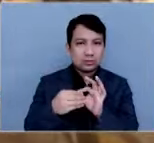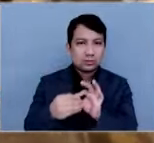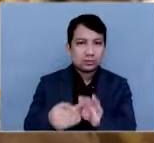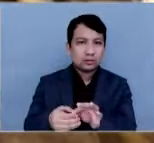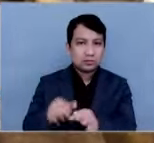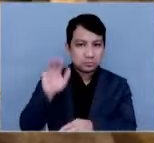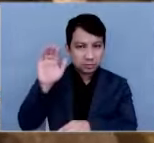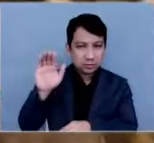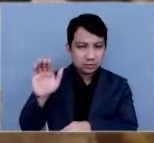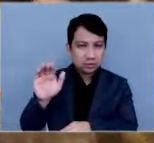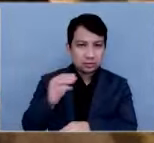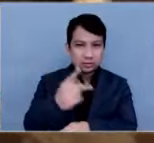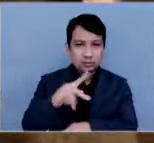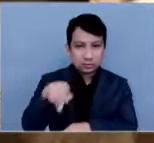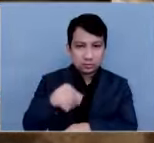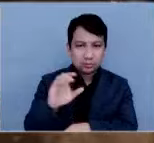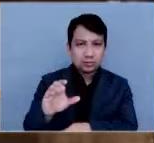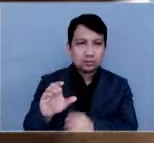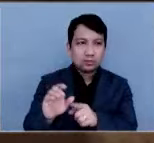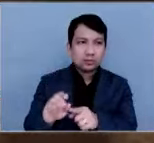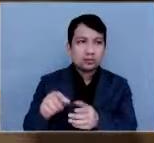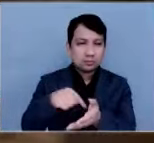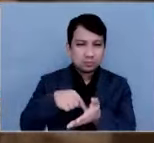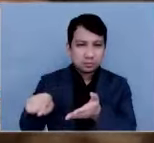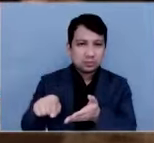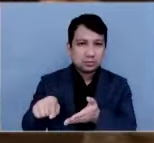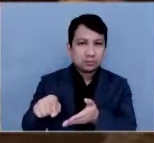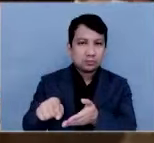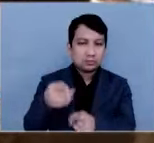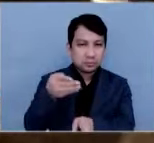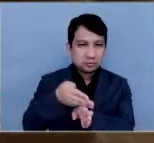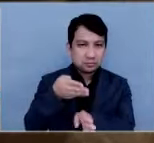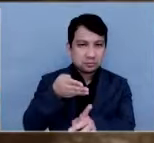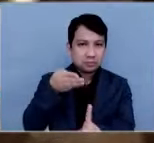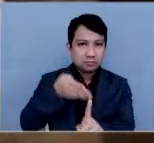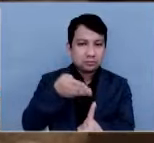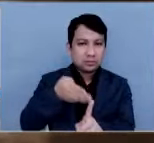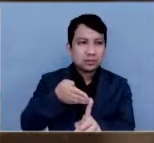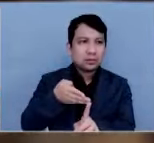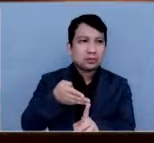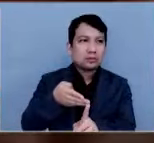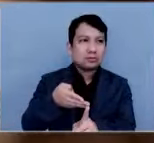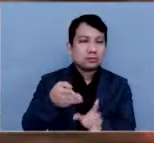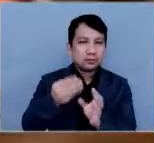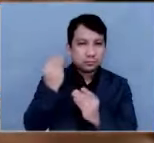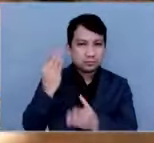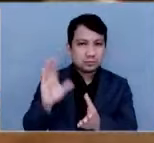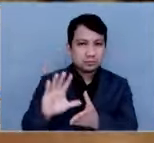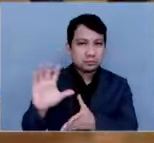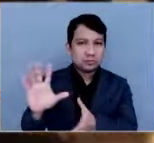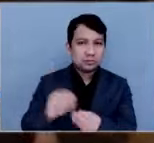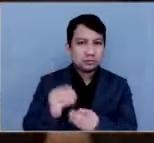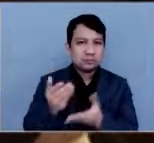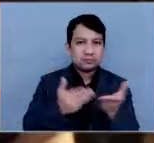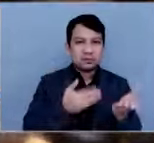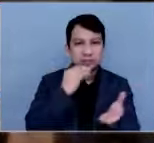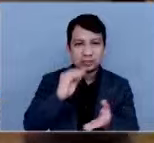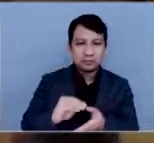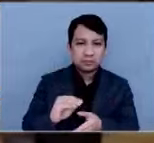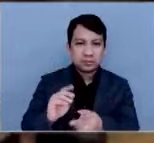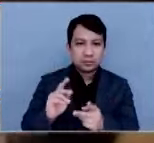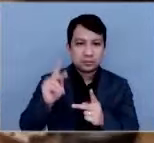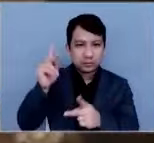ng mga taga-KOJC na bayaran at bias ang mga media na nagko-cover sa pagsisilbi ng arrest warrant kay Pastor